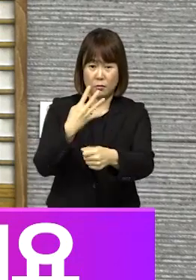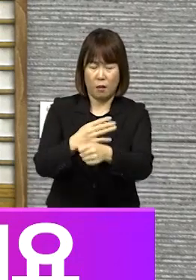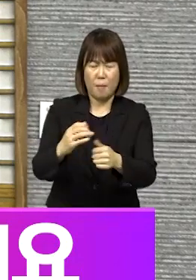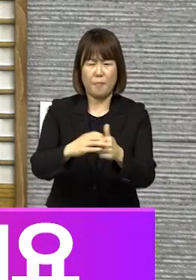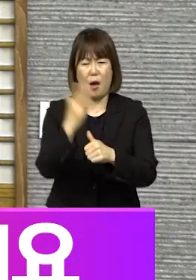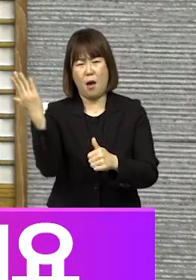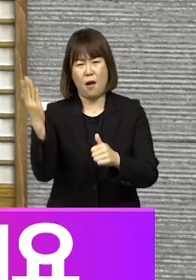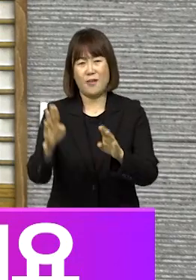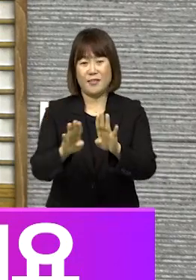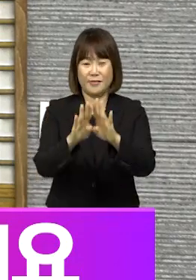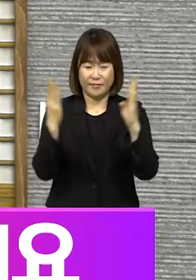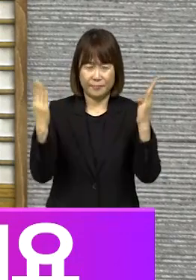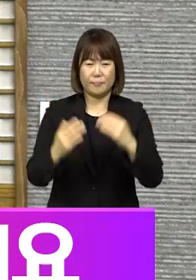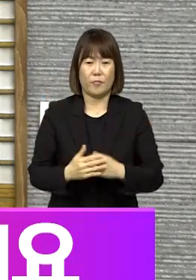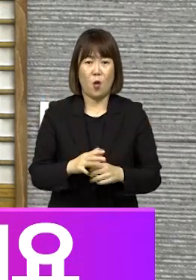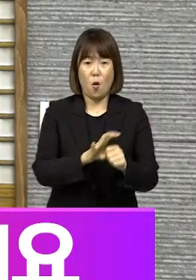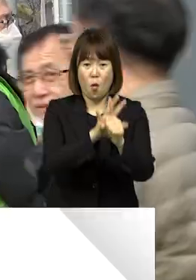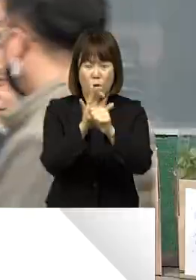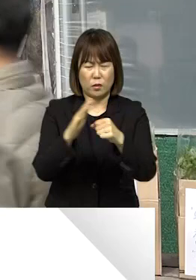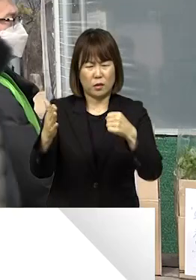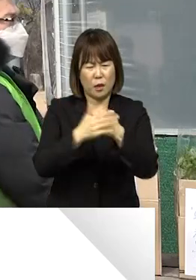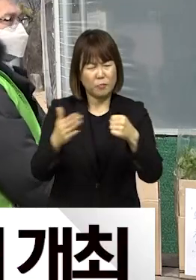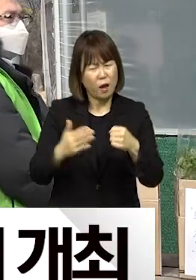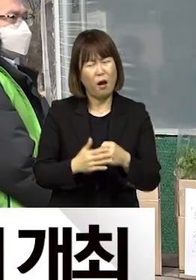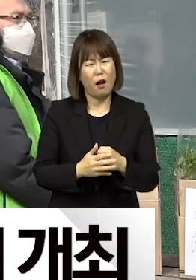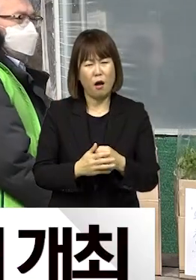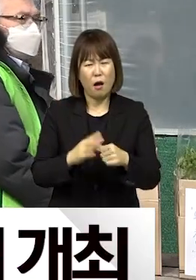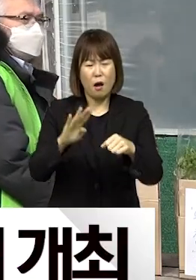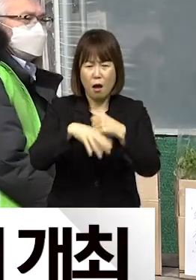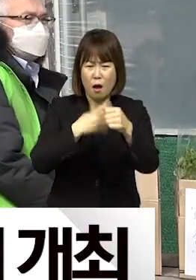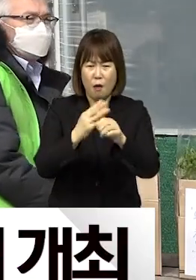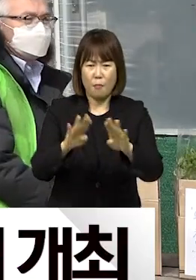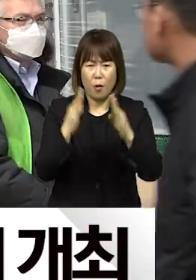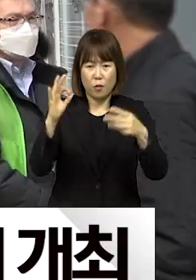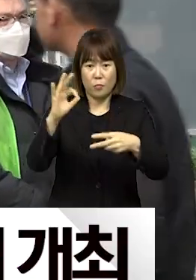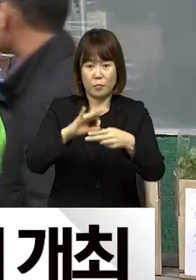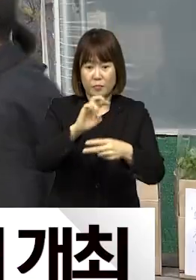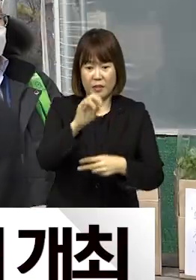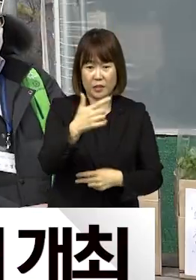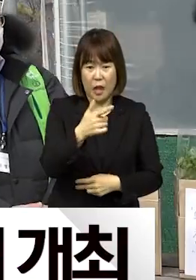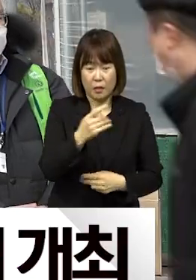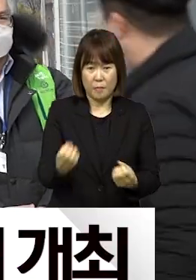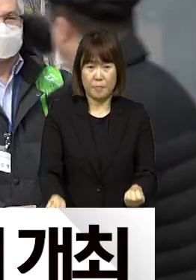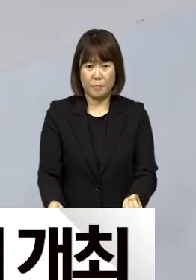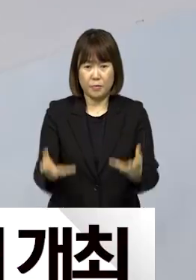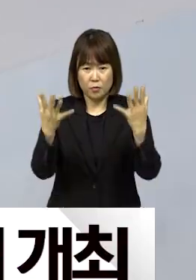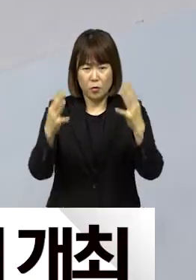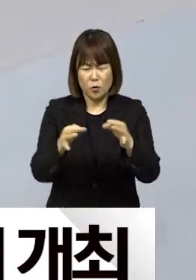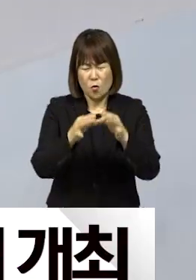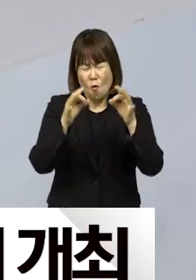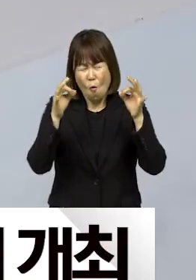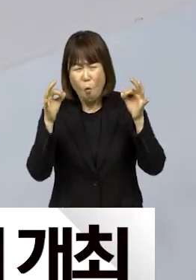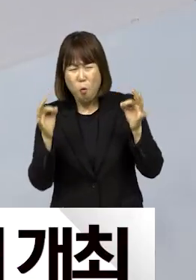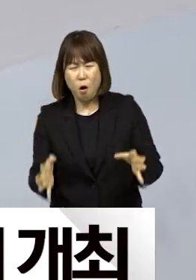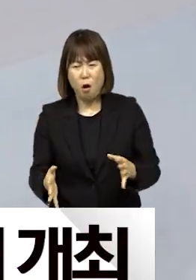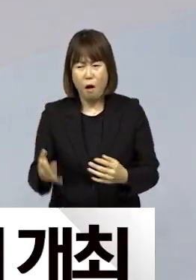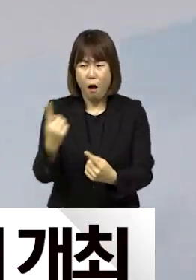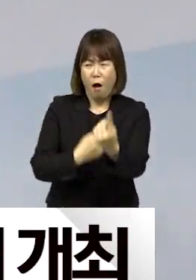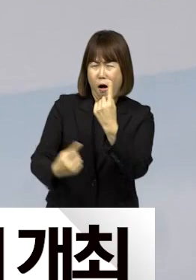만에 원동면 일원에서 개최됐습니다 코로나19로 인해 4년 만에 개최되는 원동 미나리축제에서